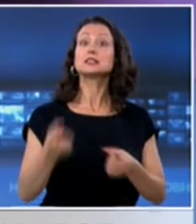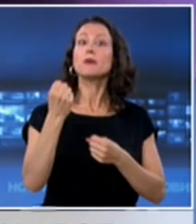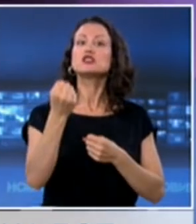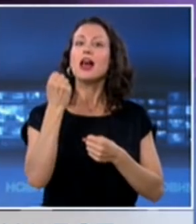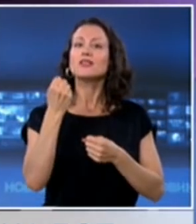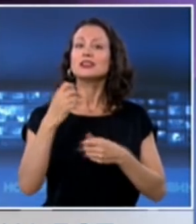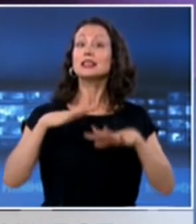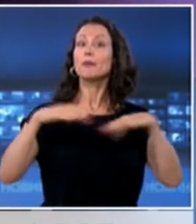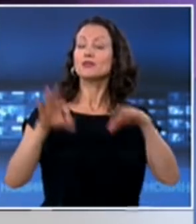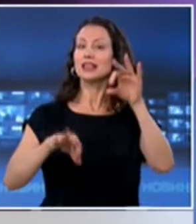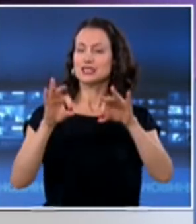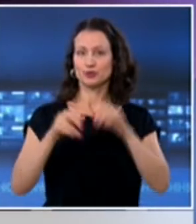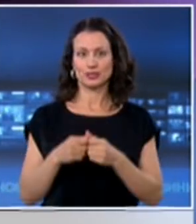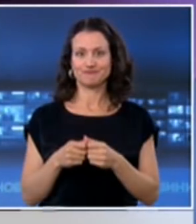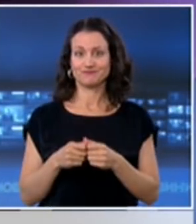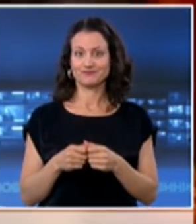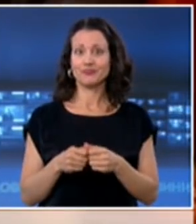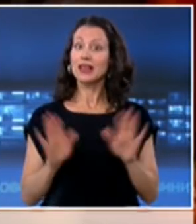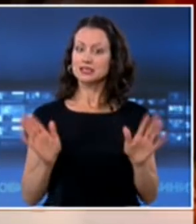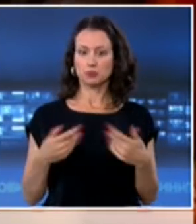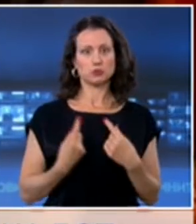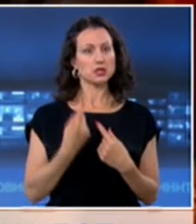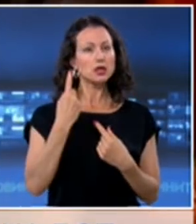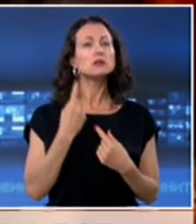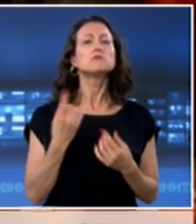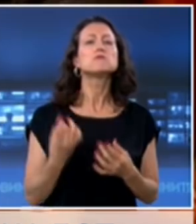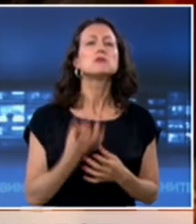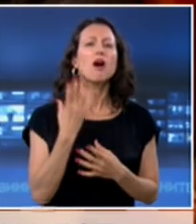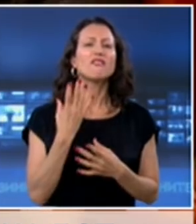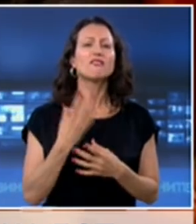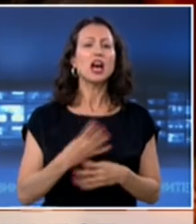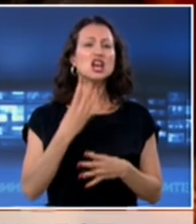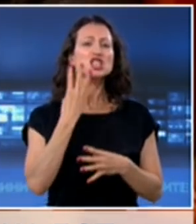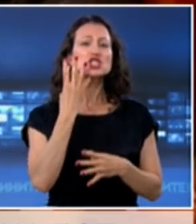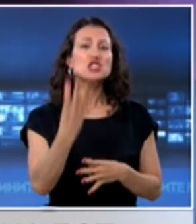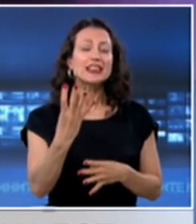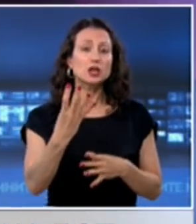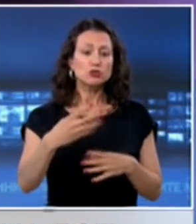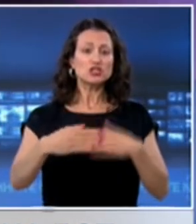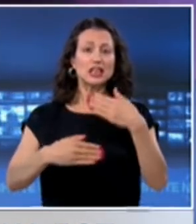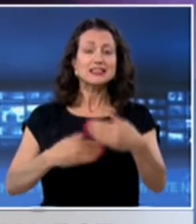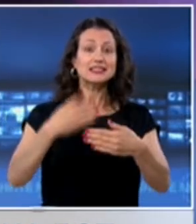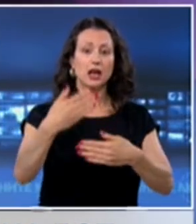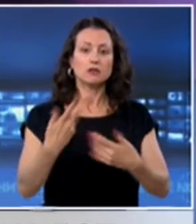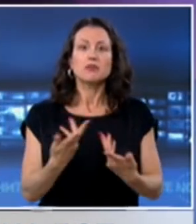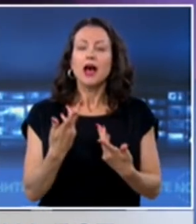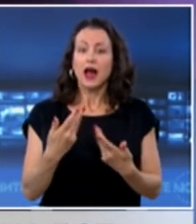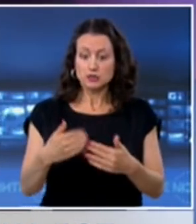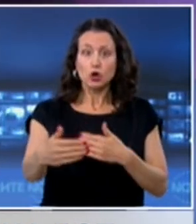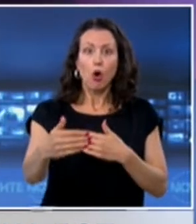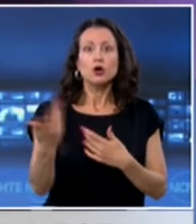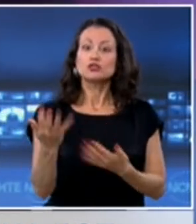Започваме един нов 4-годишен цикъл. В най-скоро време ще свикаме новия Национален съвет, за да предложи изпълнително